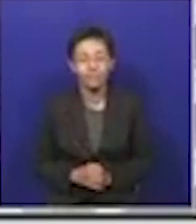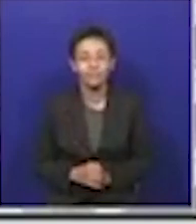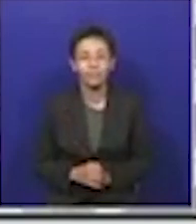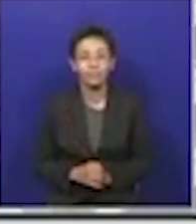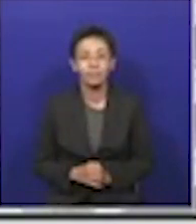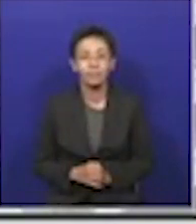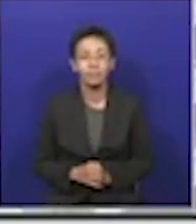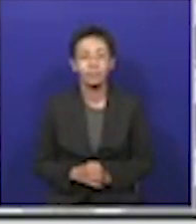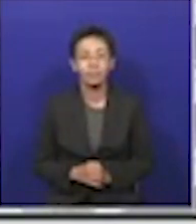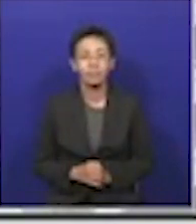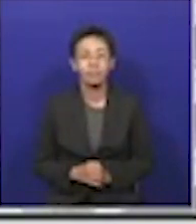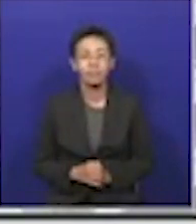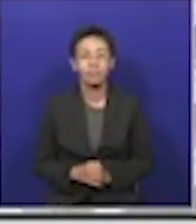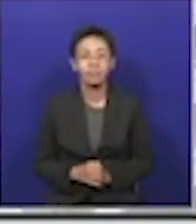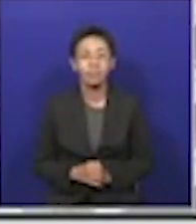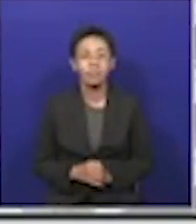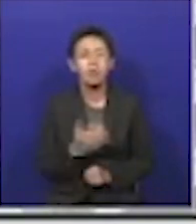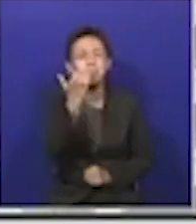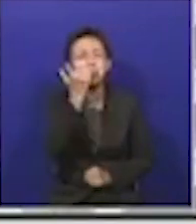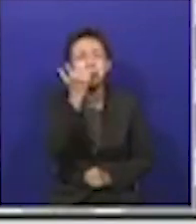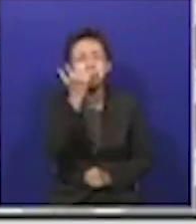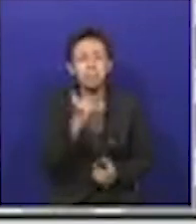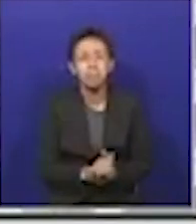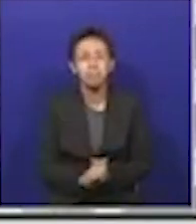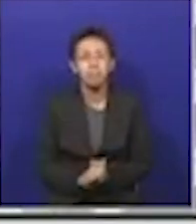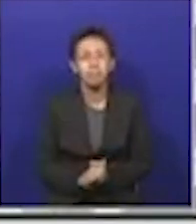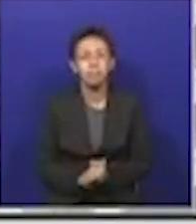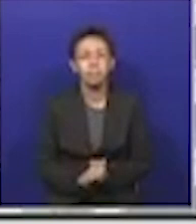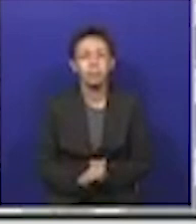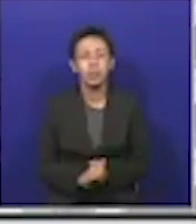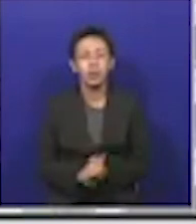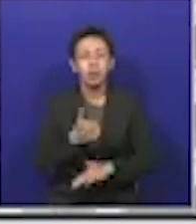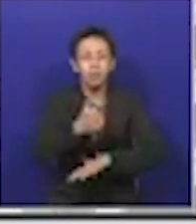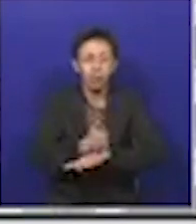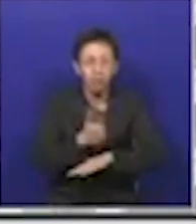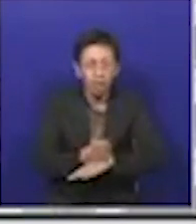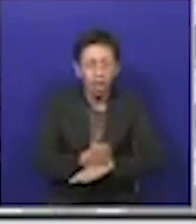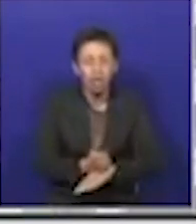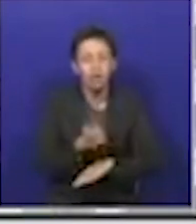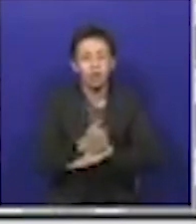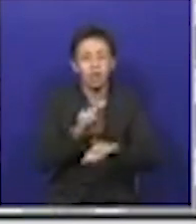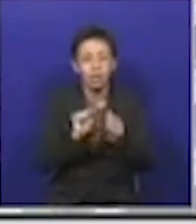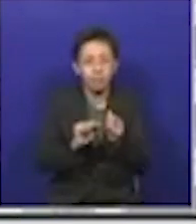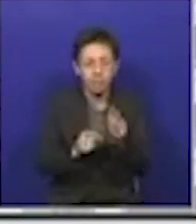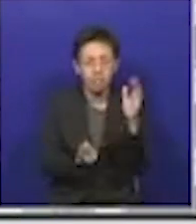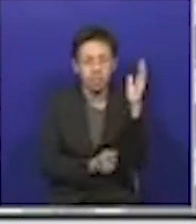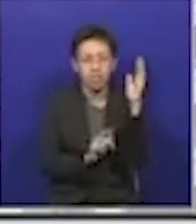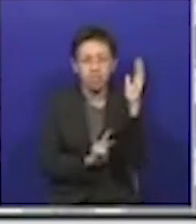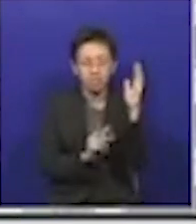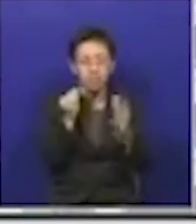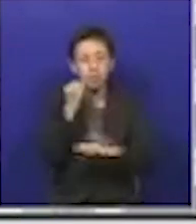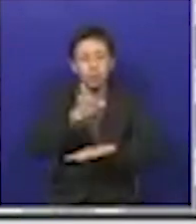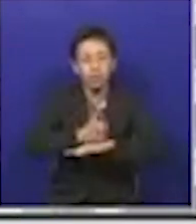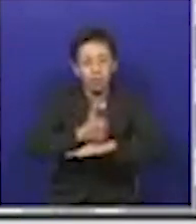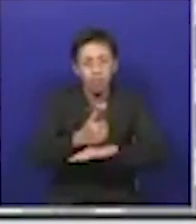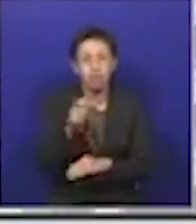ต่อว่าทำไมฮะผู้ว่าในอำเภอฮะกำนันฮะผู้ใหญ่บ้านฮะ